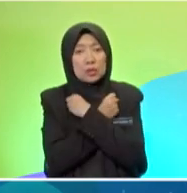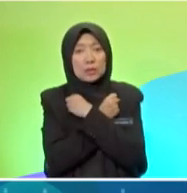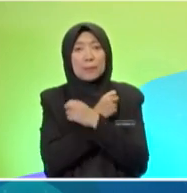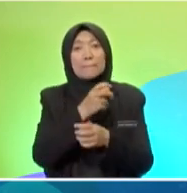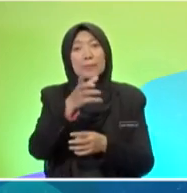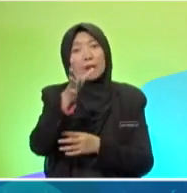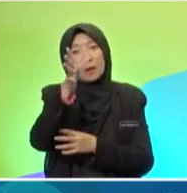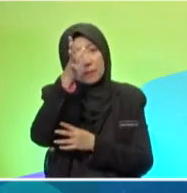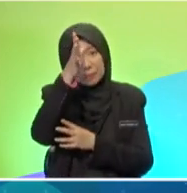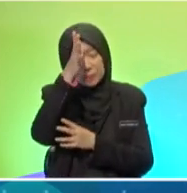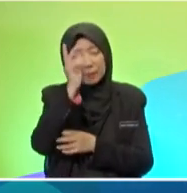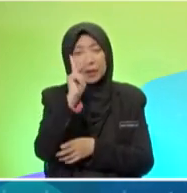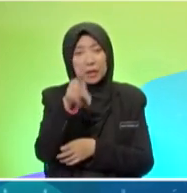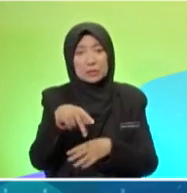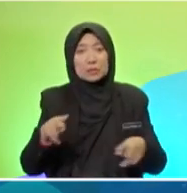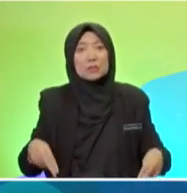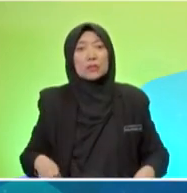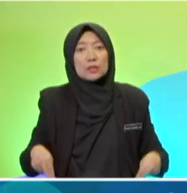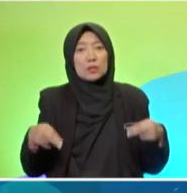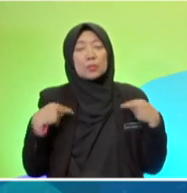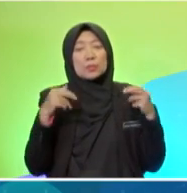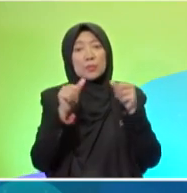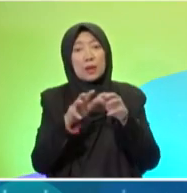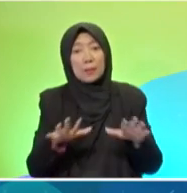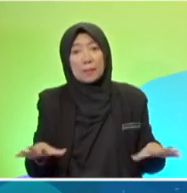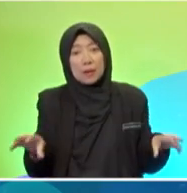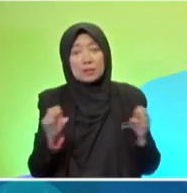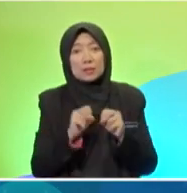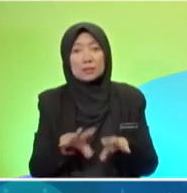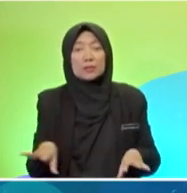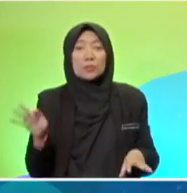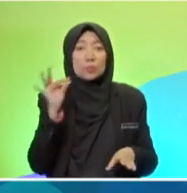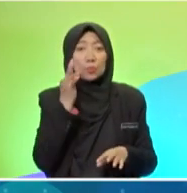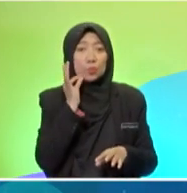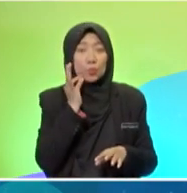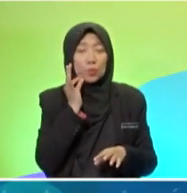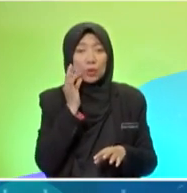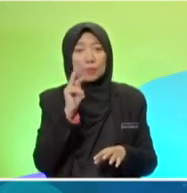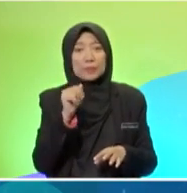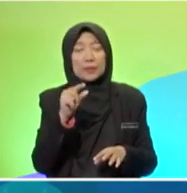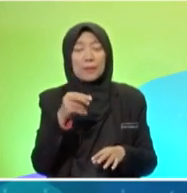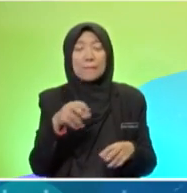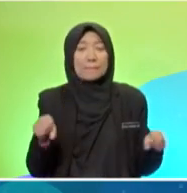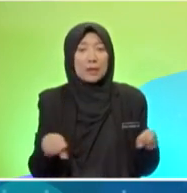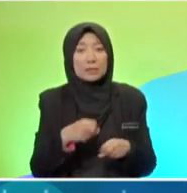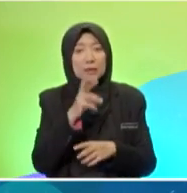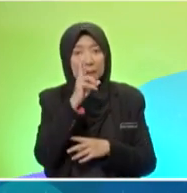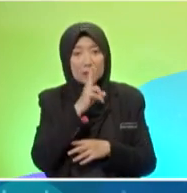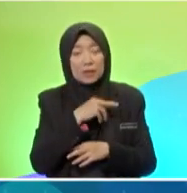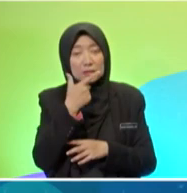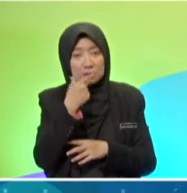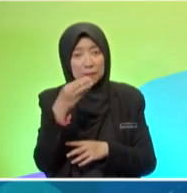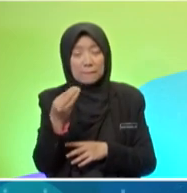pasti hidup aman sejahtera buah naga masak merah Sedap dimakan oleh